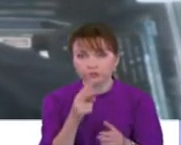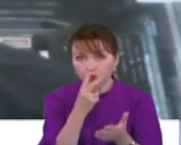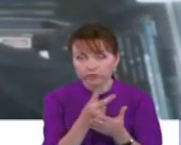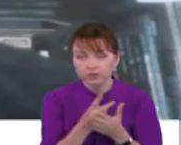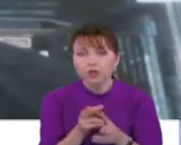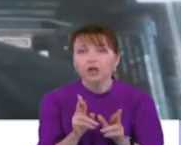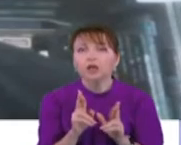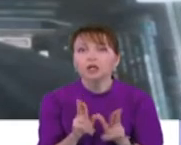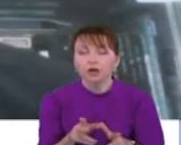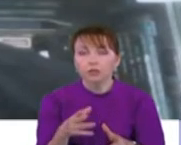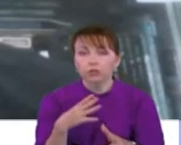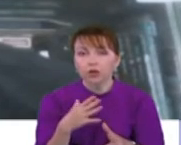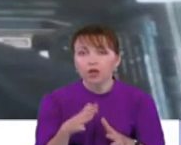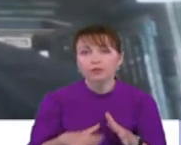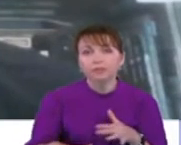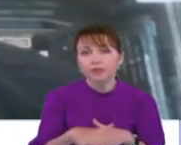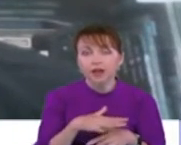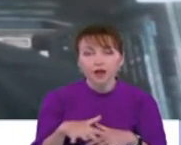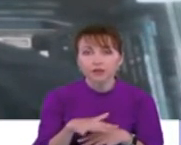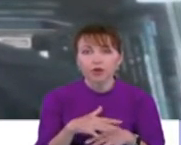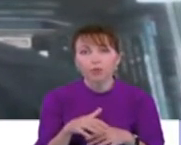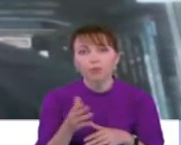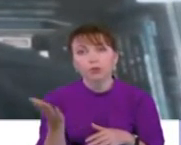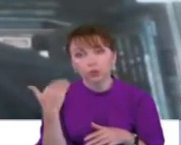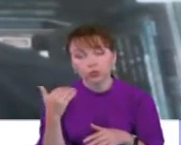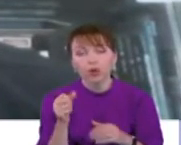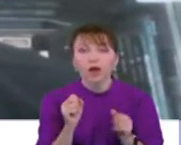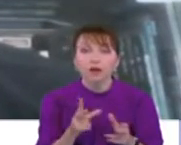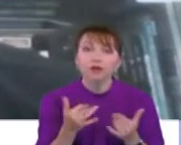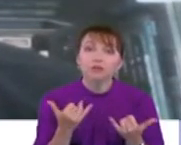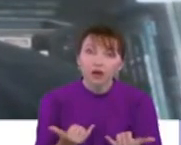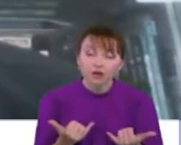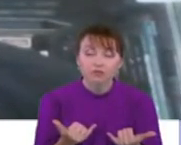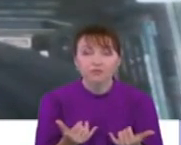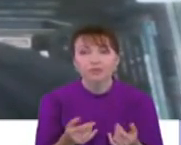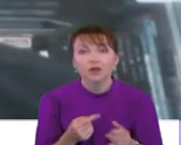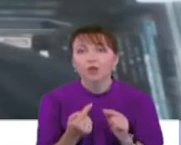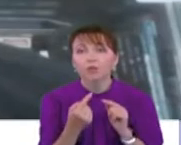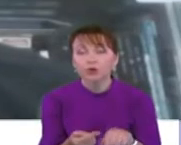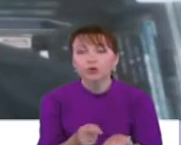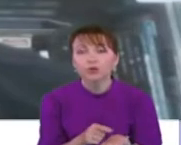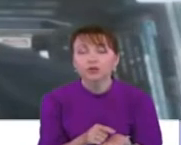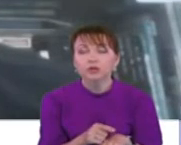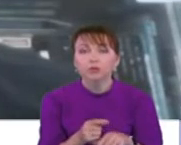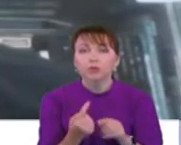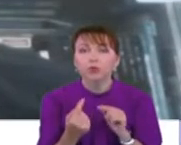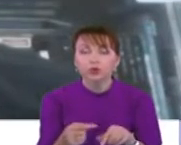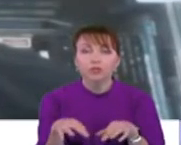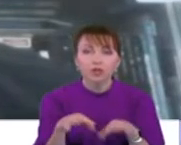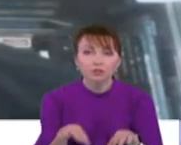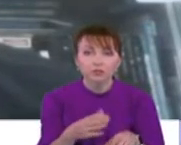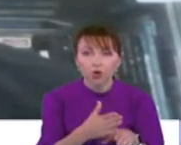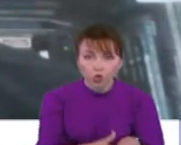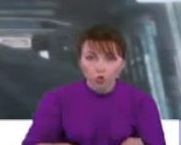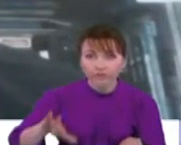виглядала певна ділянка у минулому, як вона виглядає зараз. Протитанкові, точніше, протитранспортні рови,